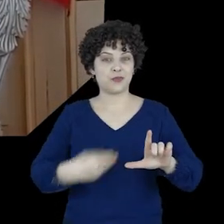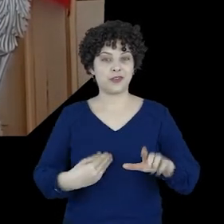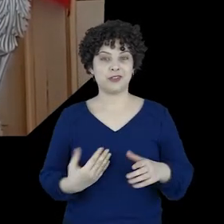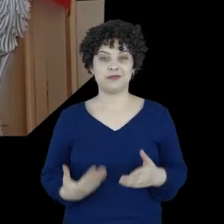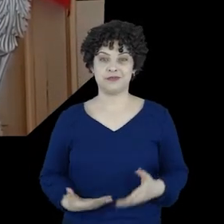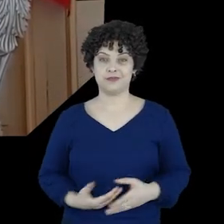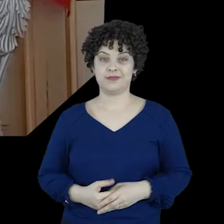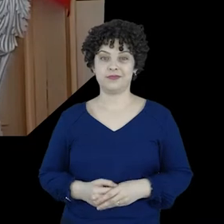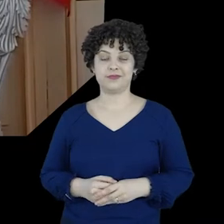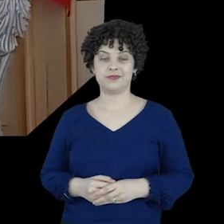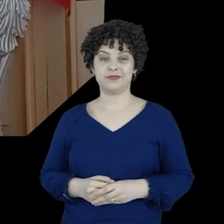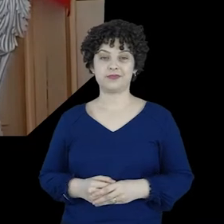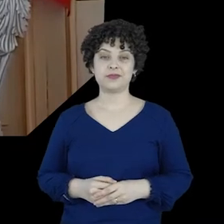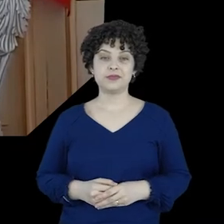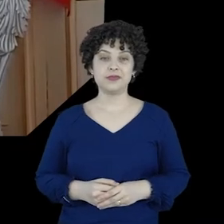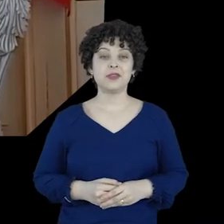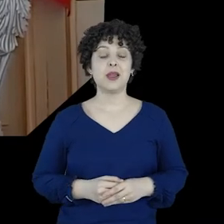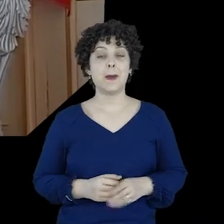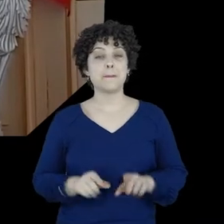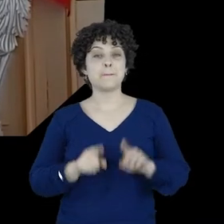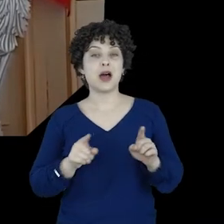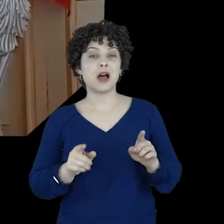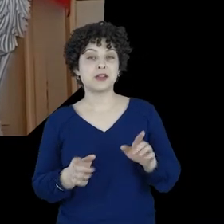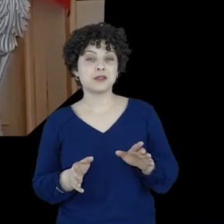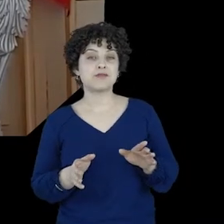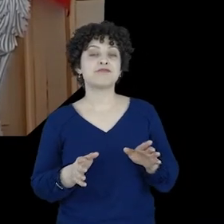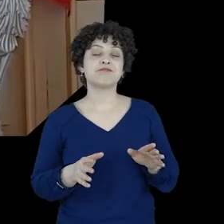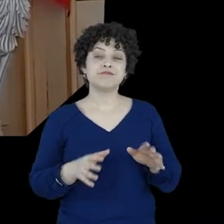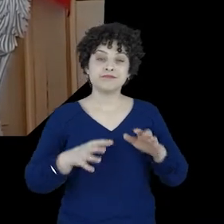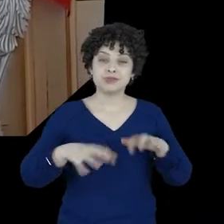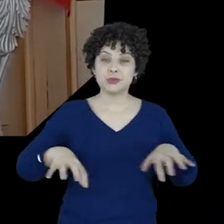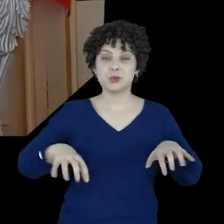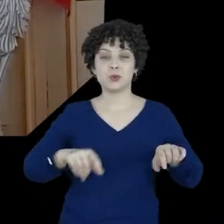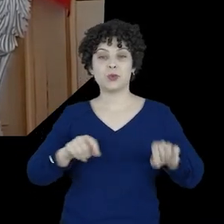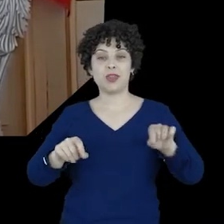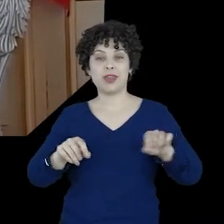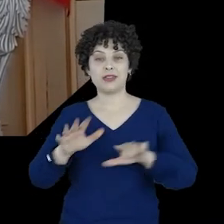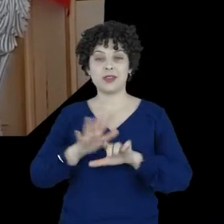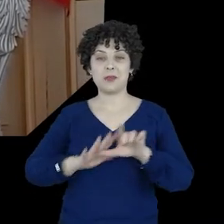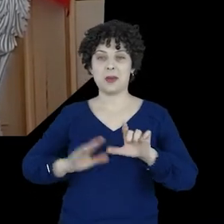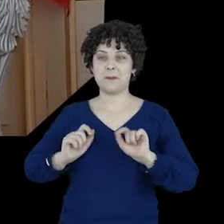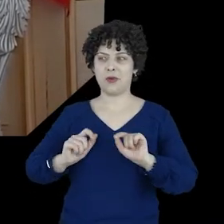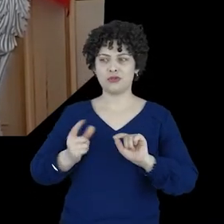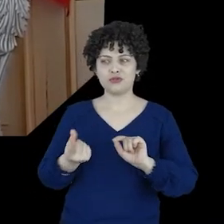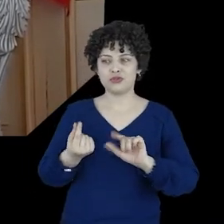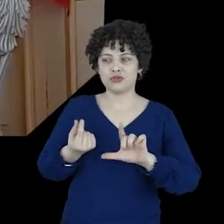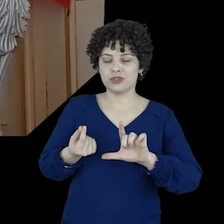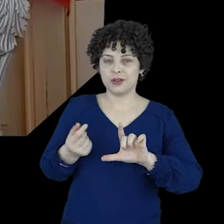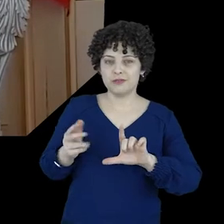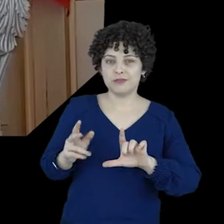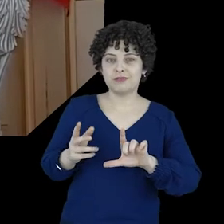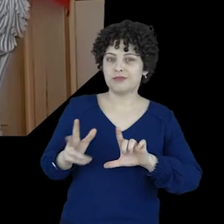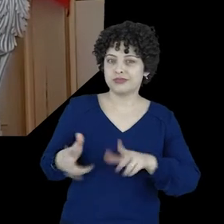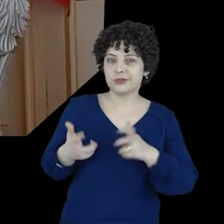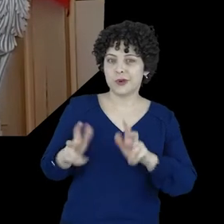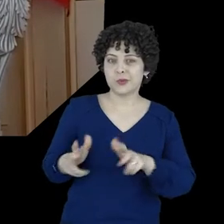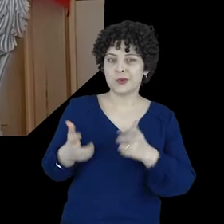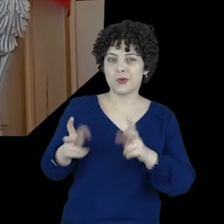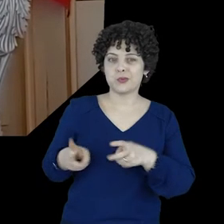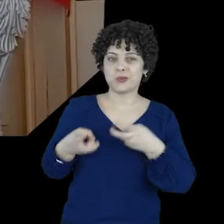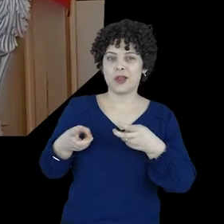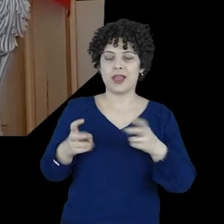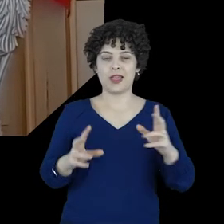protecteurs de l'image de leurs enfants. Et puis, d'autre part, parce que cette image peut leur apporter de l'argent. Et ce conflit d'intérêts pour les